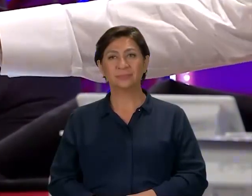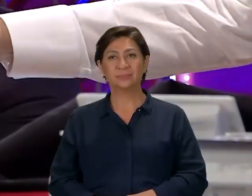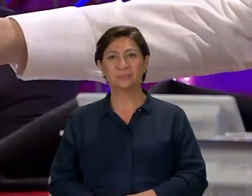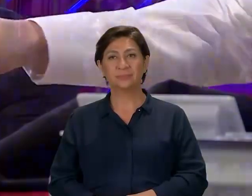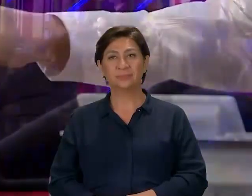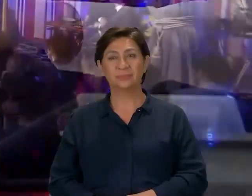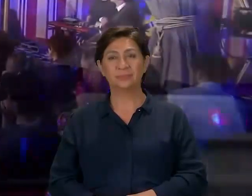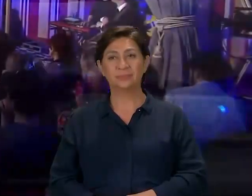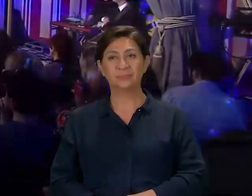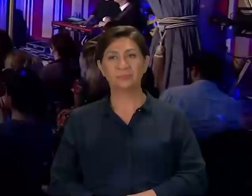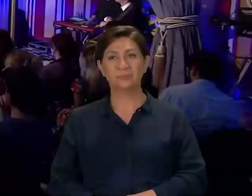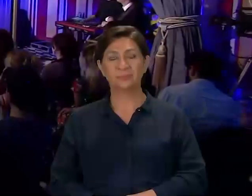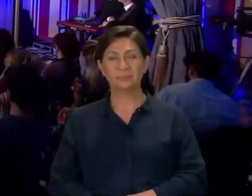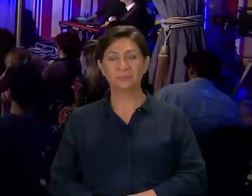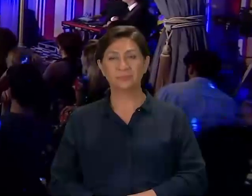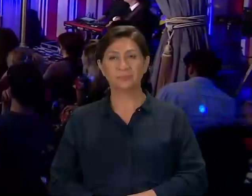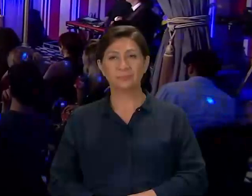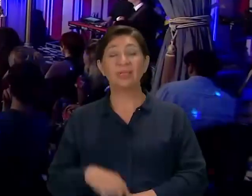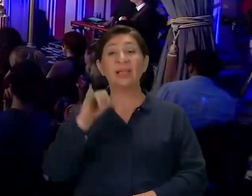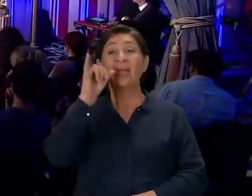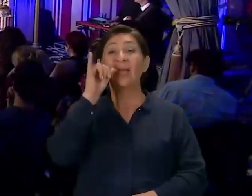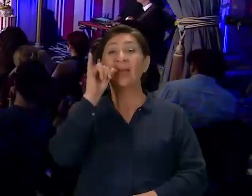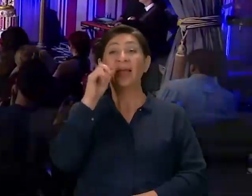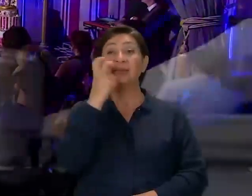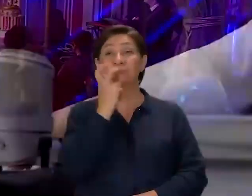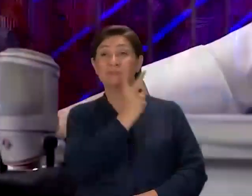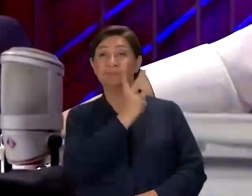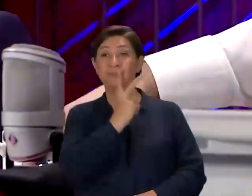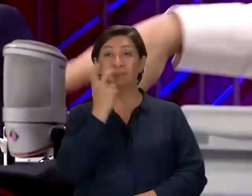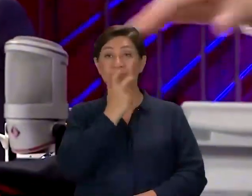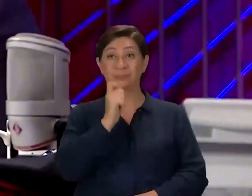Mi dipingevo le mani e la faccia di blu.